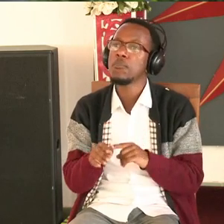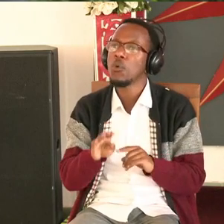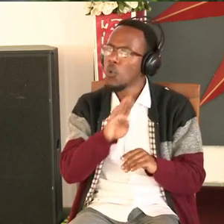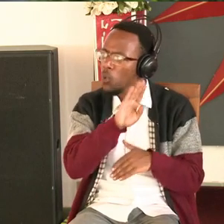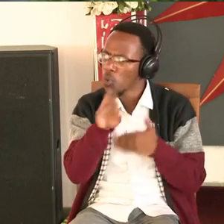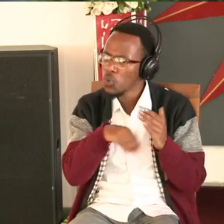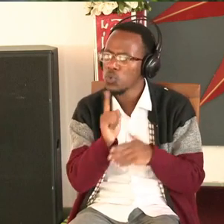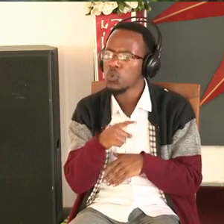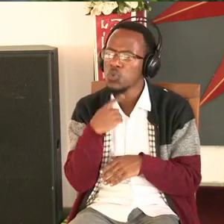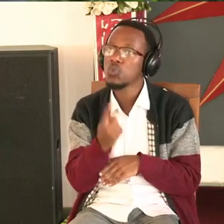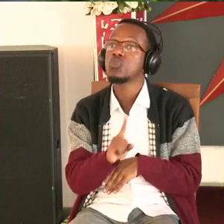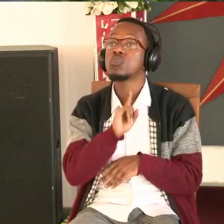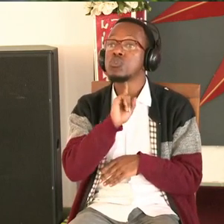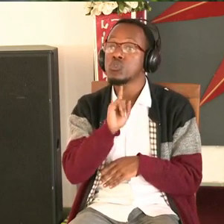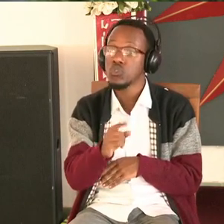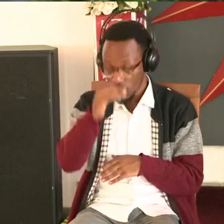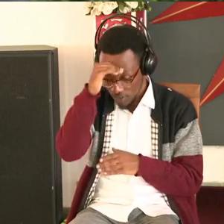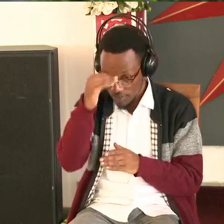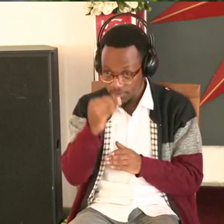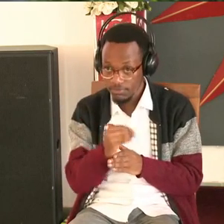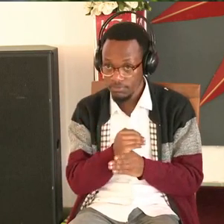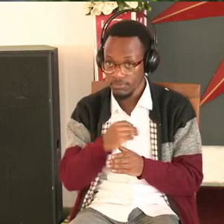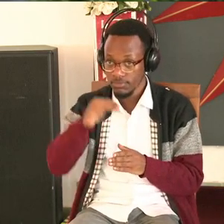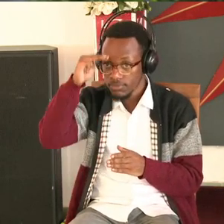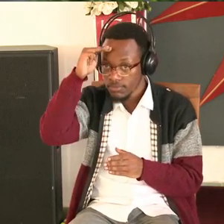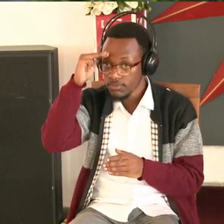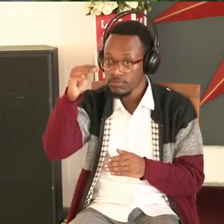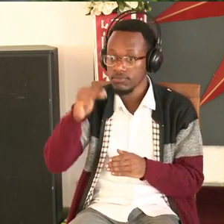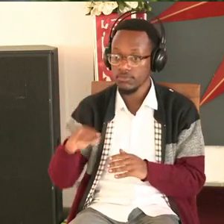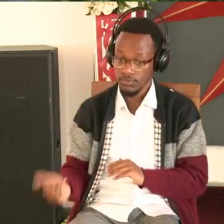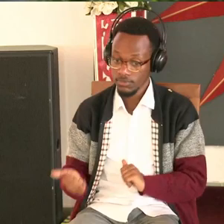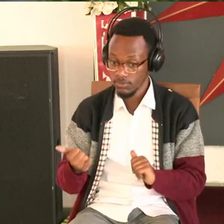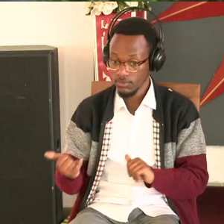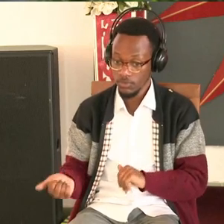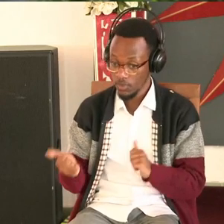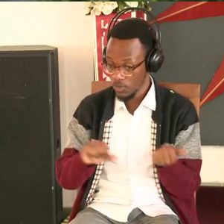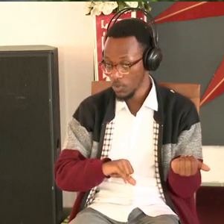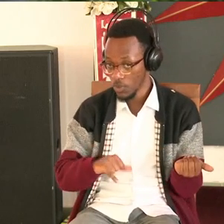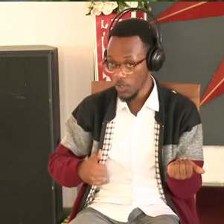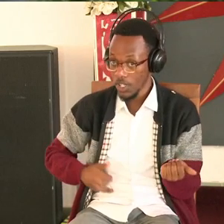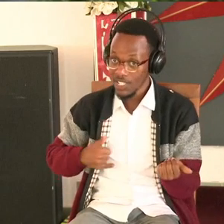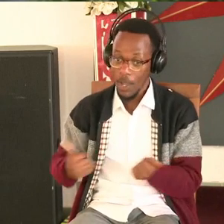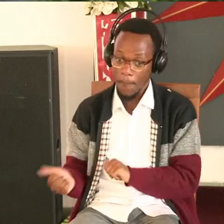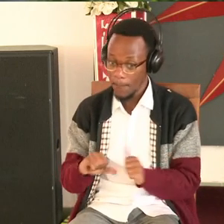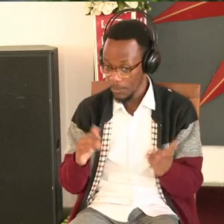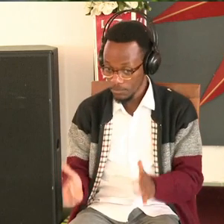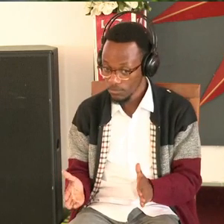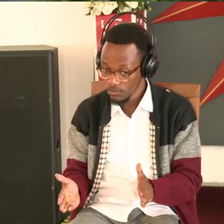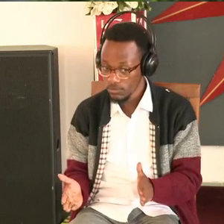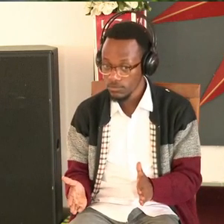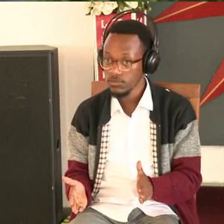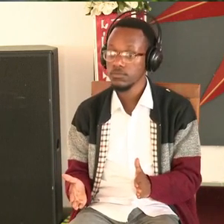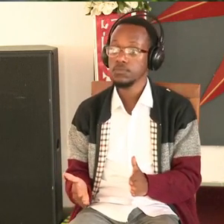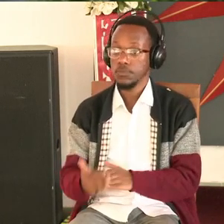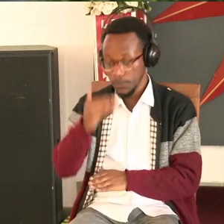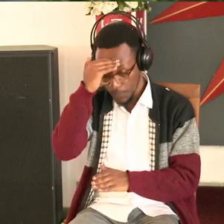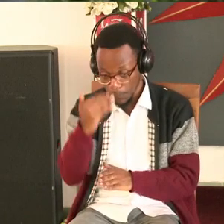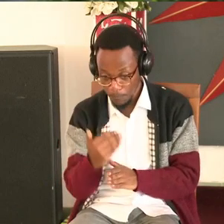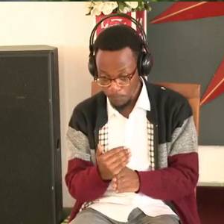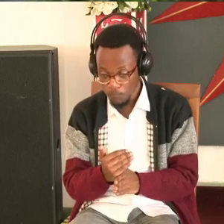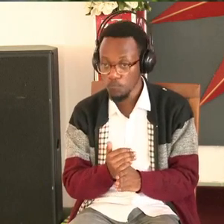ahubwo abizeye rwose bakizera ubutumwa bwa Yohana Umubatiza, abo ngabo